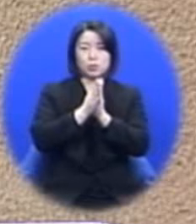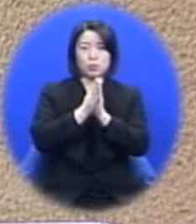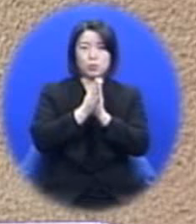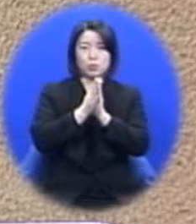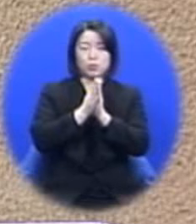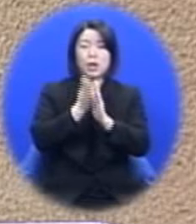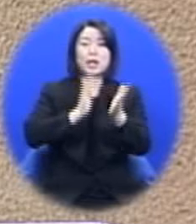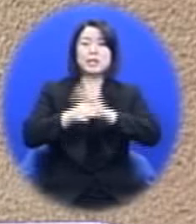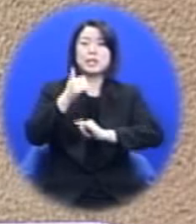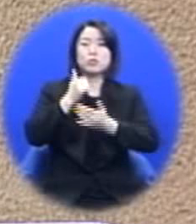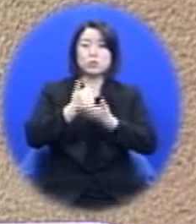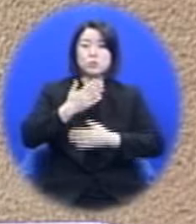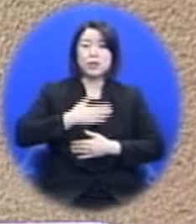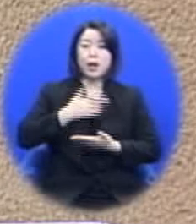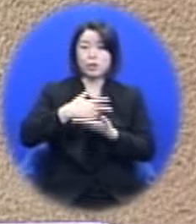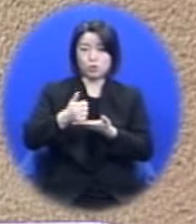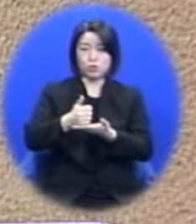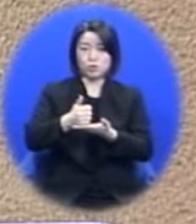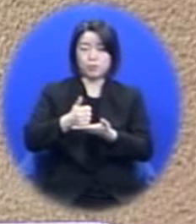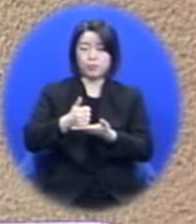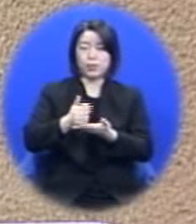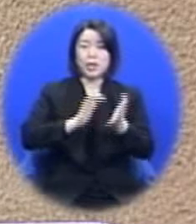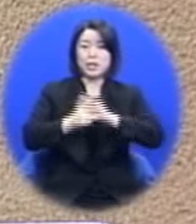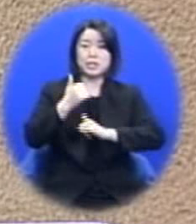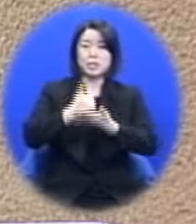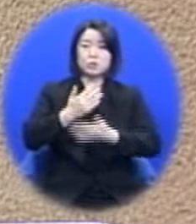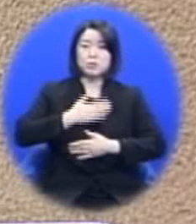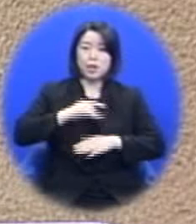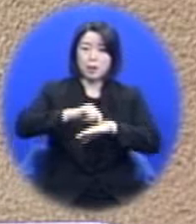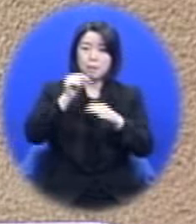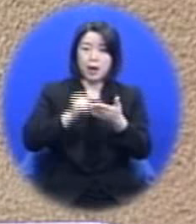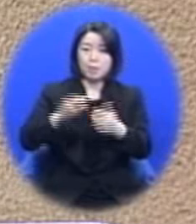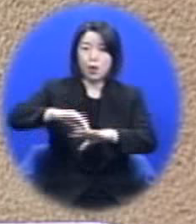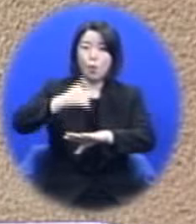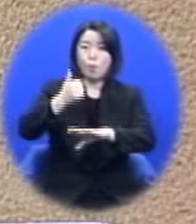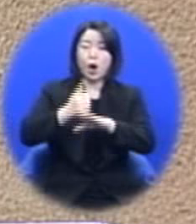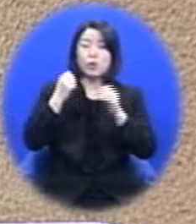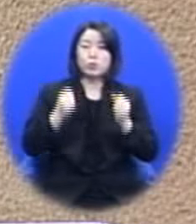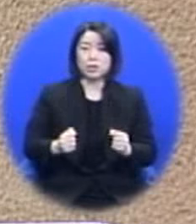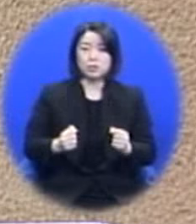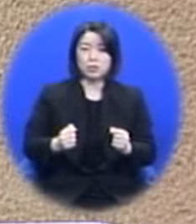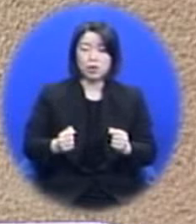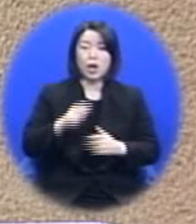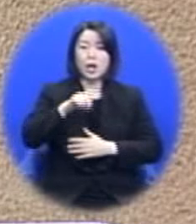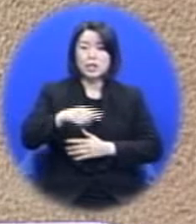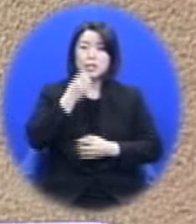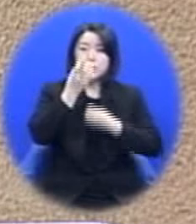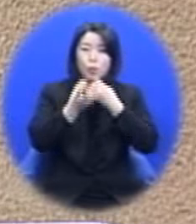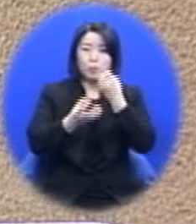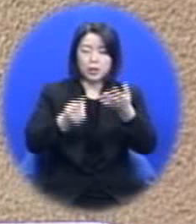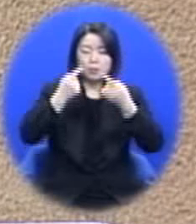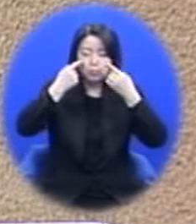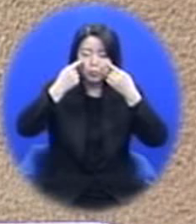나의 주님이시라고, 예수님은 내 마음의 왕으로 계시다고, 이 고백이 분명한